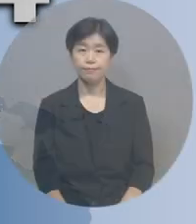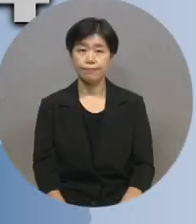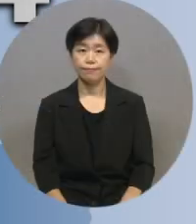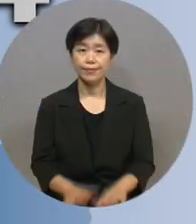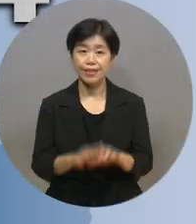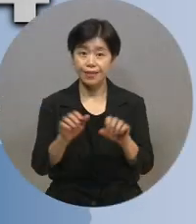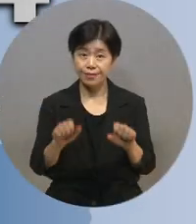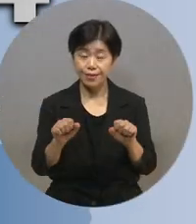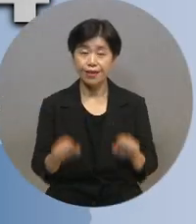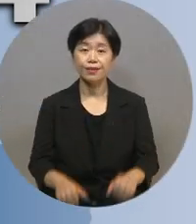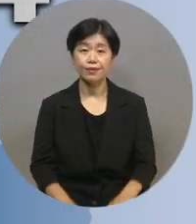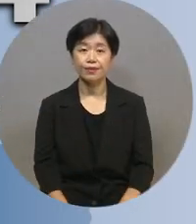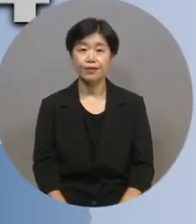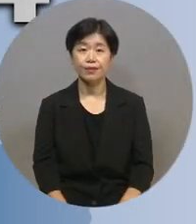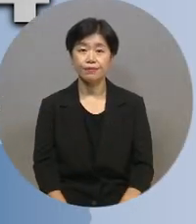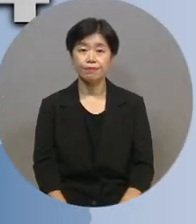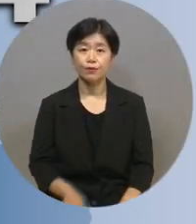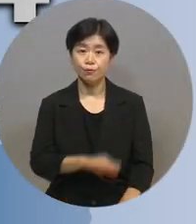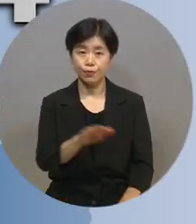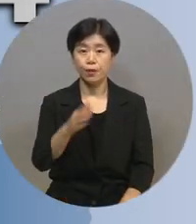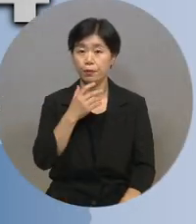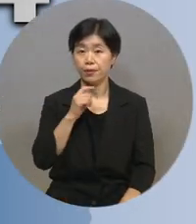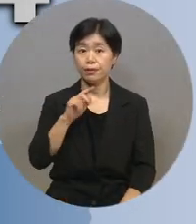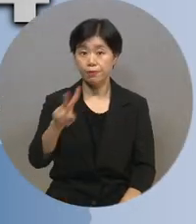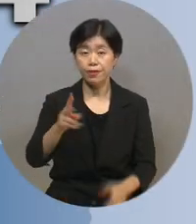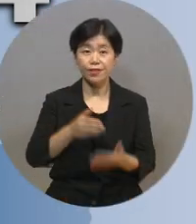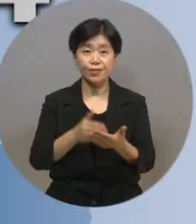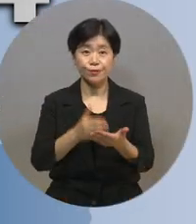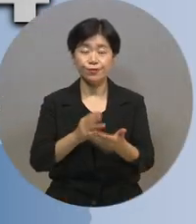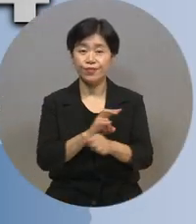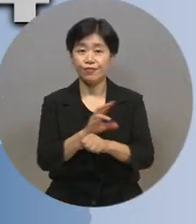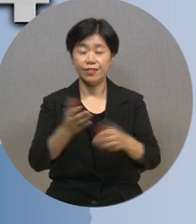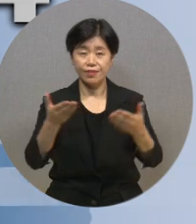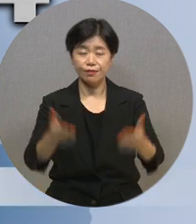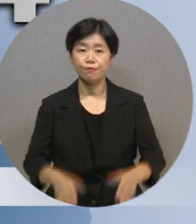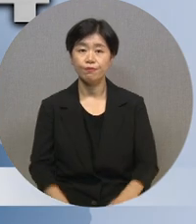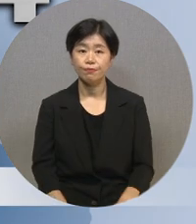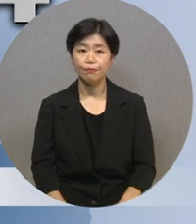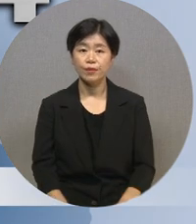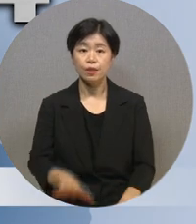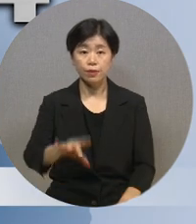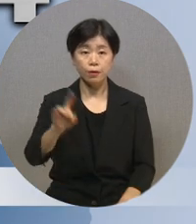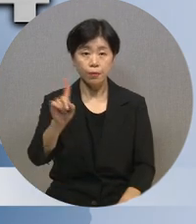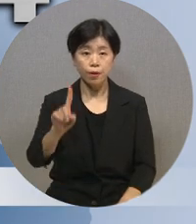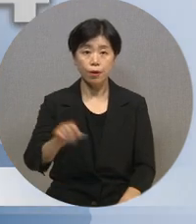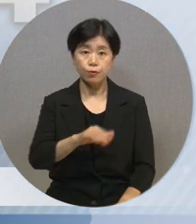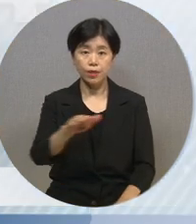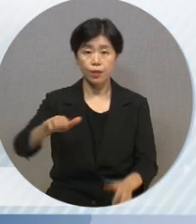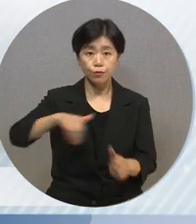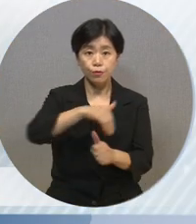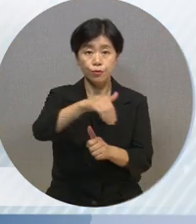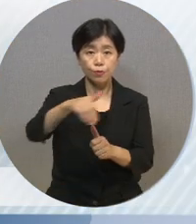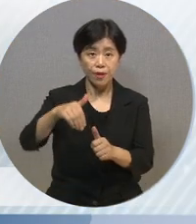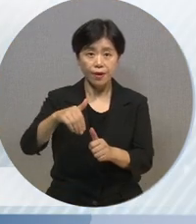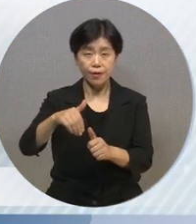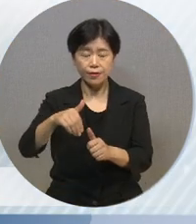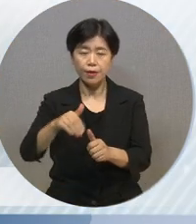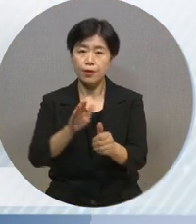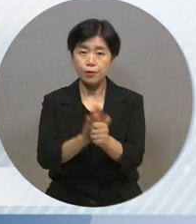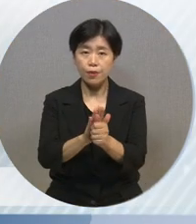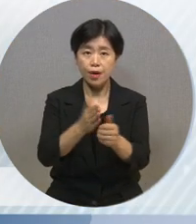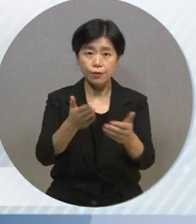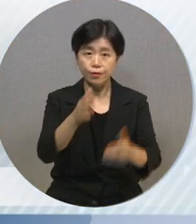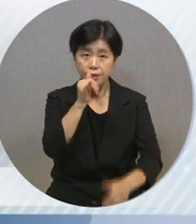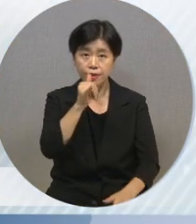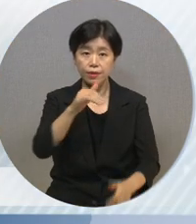시청자 여러분 안녕하십니까? WBC 복지TV 뉴스 24입니다. 첫 소식, 우리 주변을 밝히는 현장을 찾아가 보는